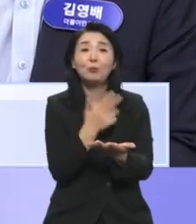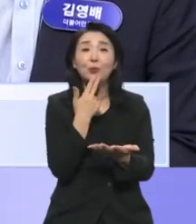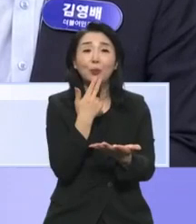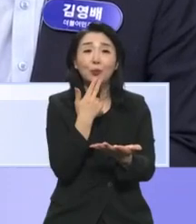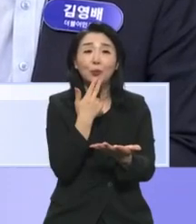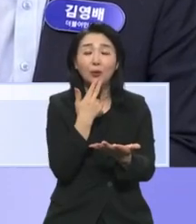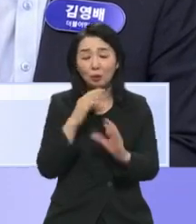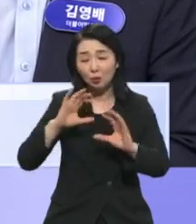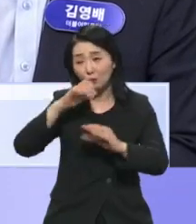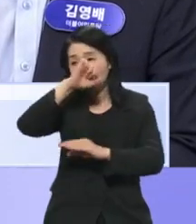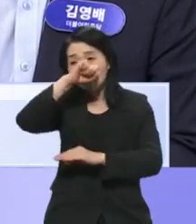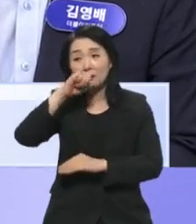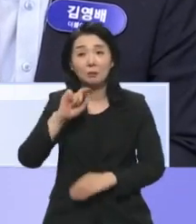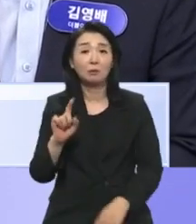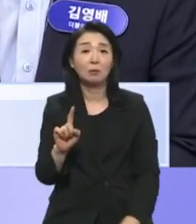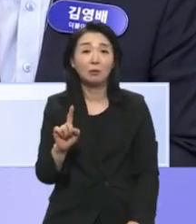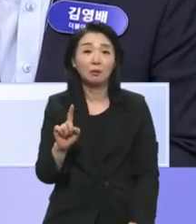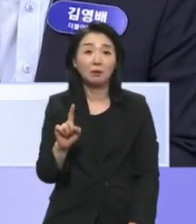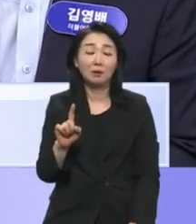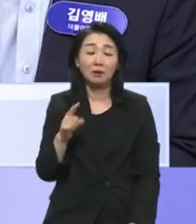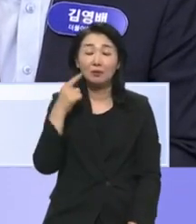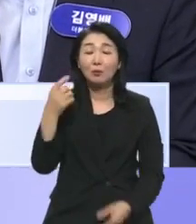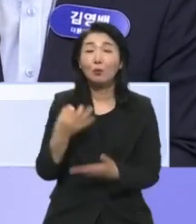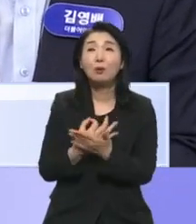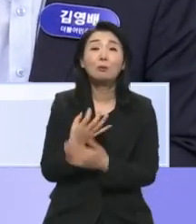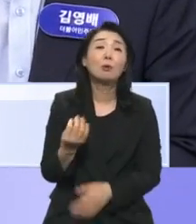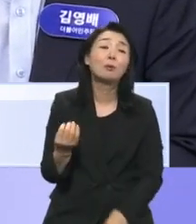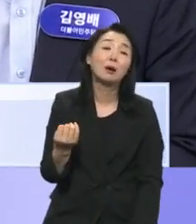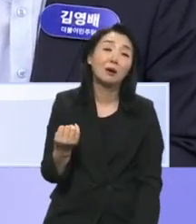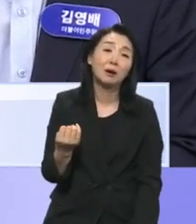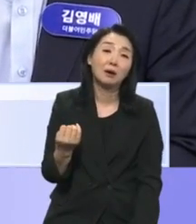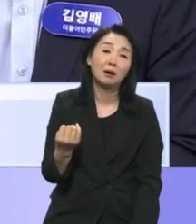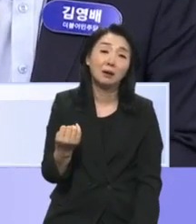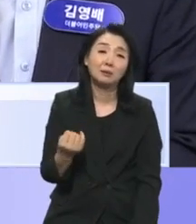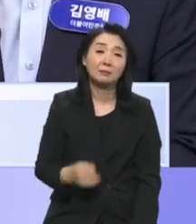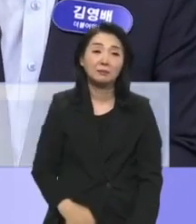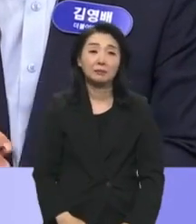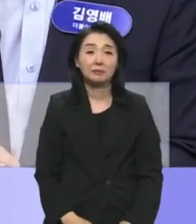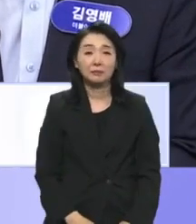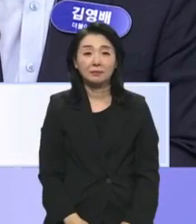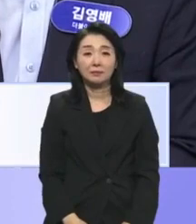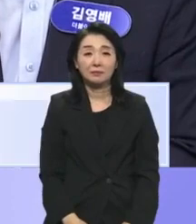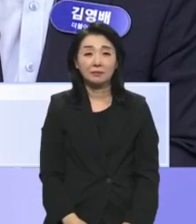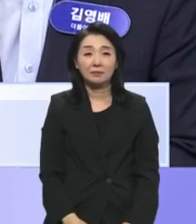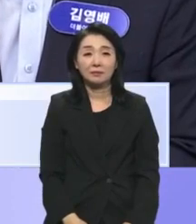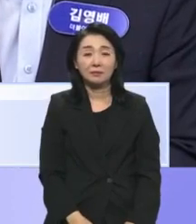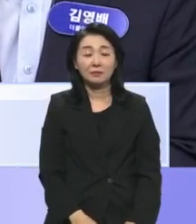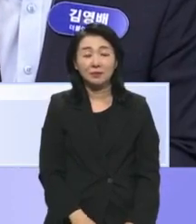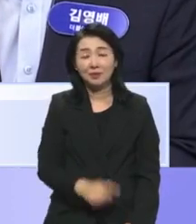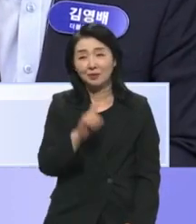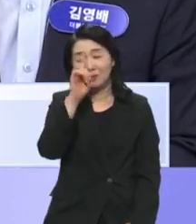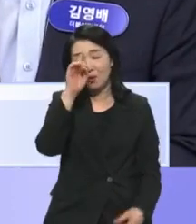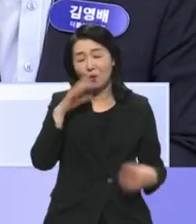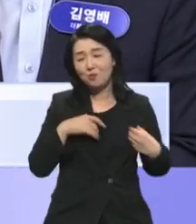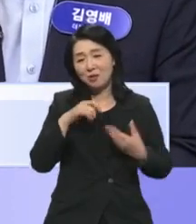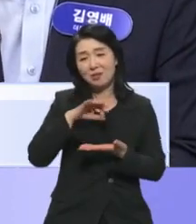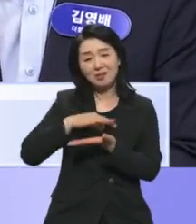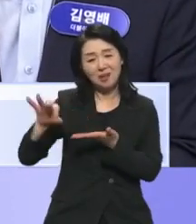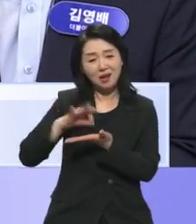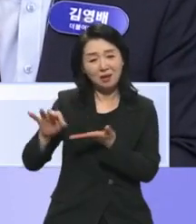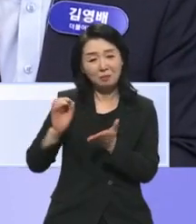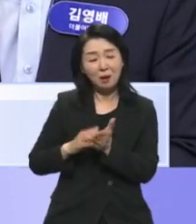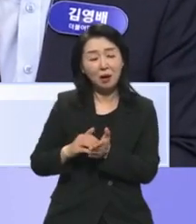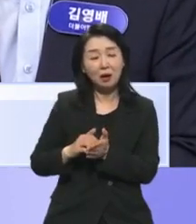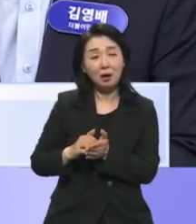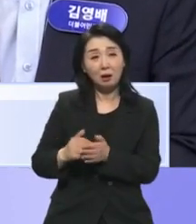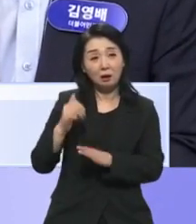국가 예산으로 치면 도대체 그분들을 월급만 해도 얼마입니까 이렇게 국가 예산을 펑펑 쏟아놓고 결국 하나